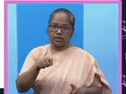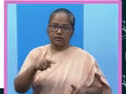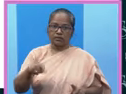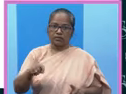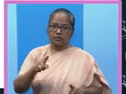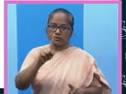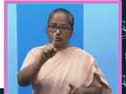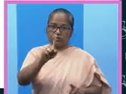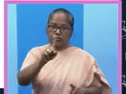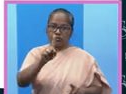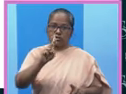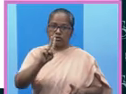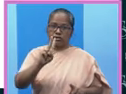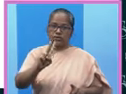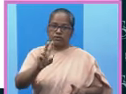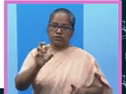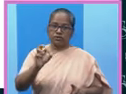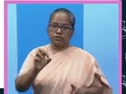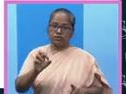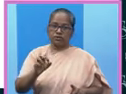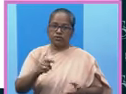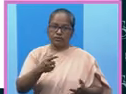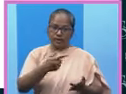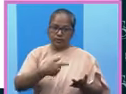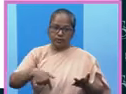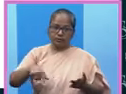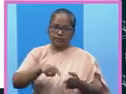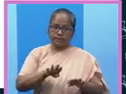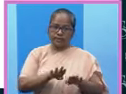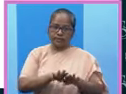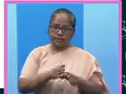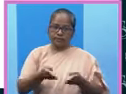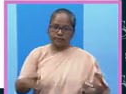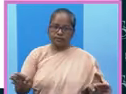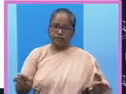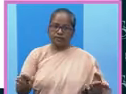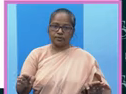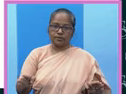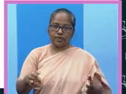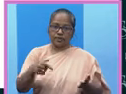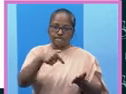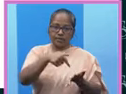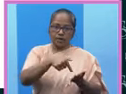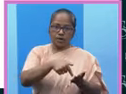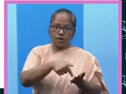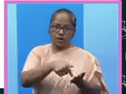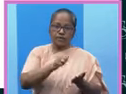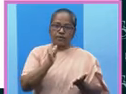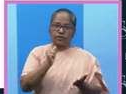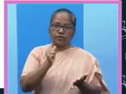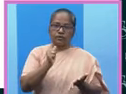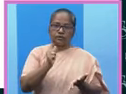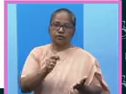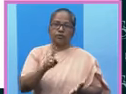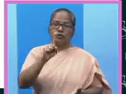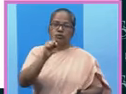அதாவது வட்டமானது 3 சம அளவுள்ள வட்டக்கோண பகுதிகளாக பிரிக்கப்படும் பொழுது அதனுடைய மையக்கோணம் எவ்வளவு